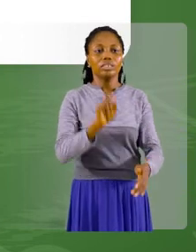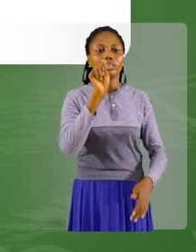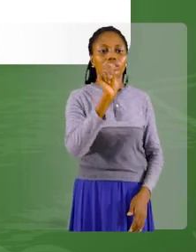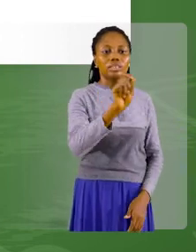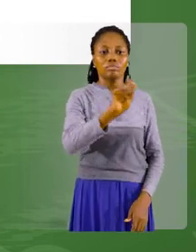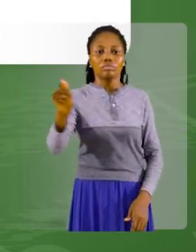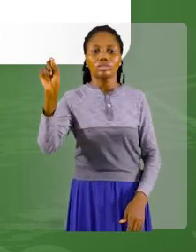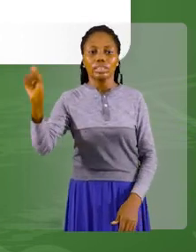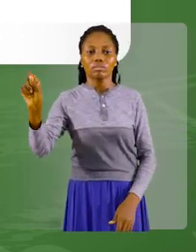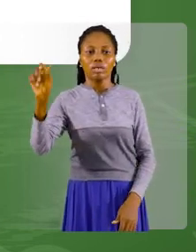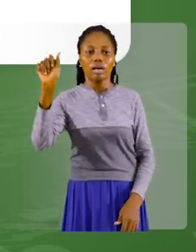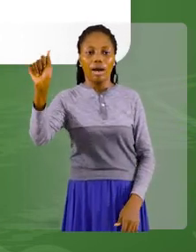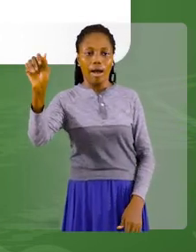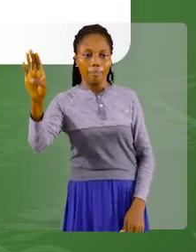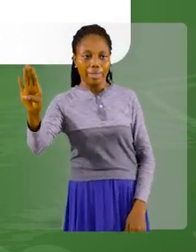AB.